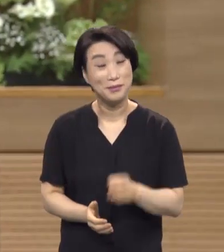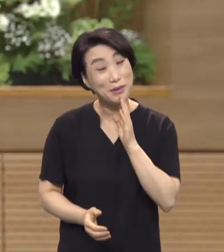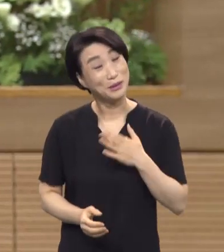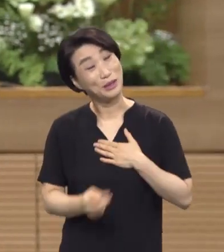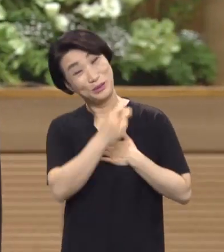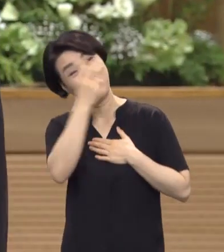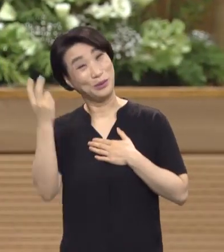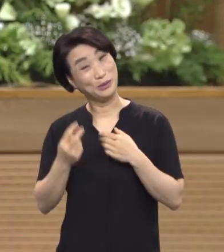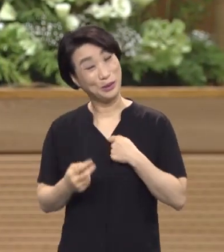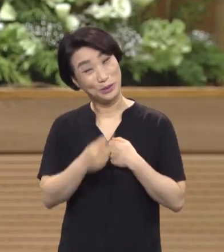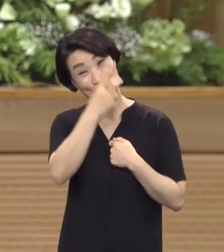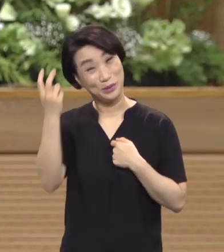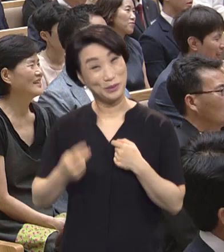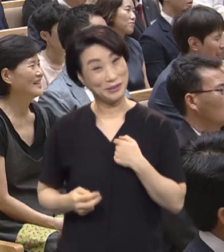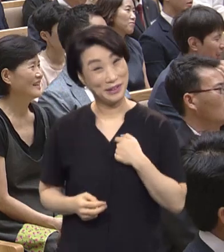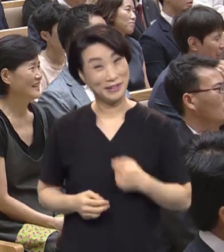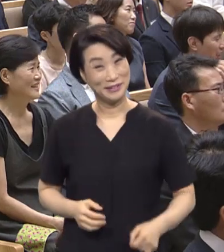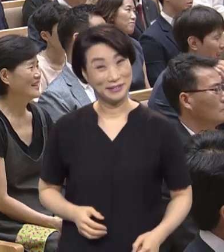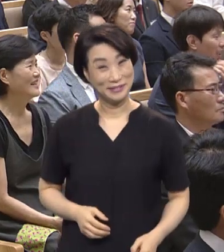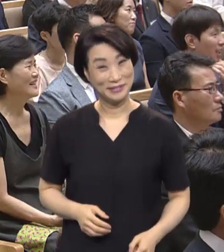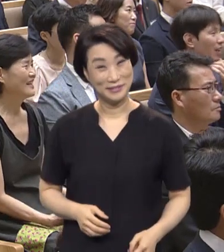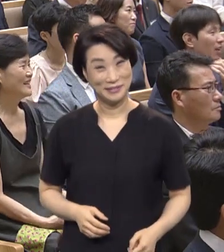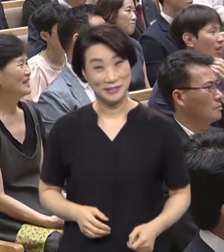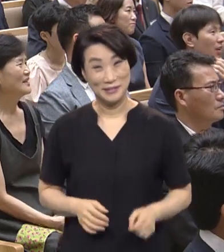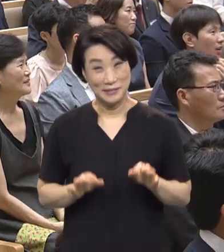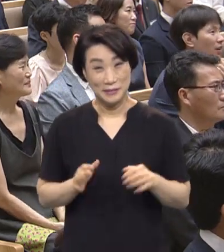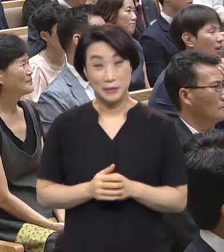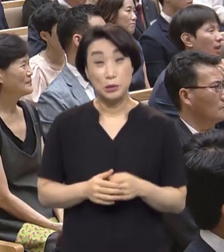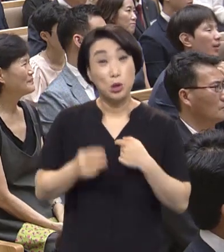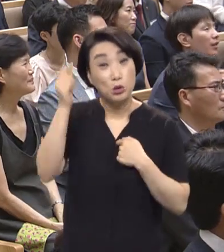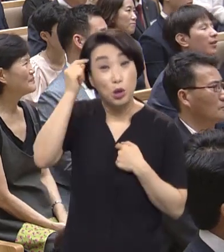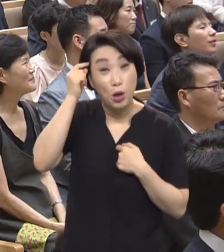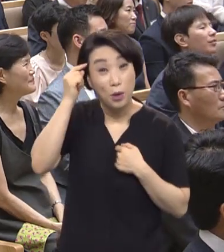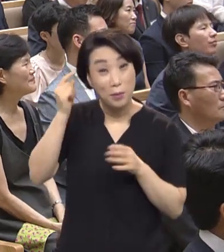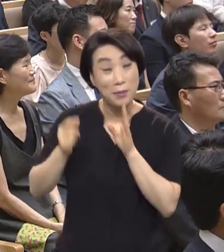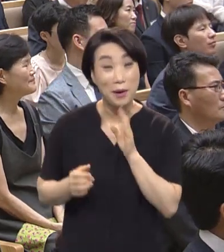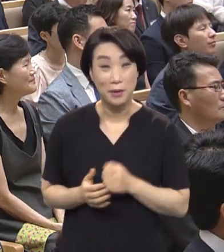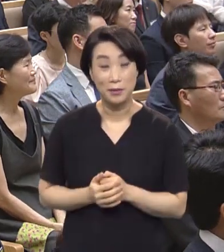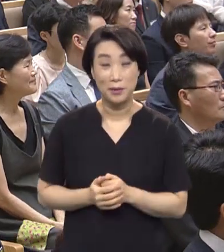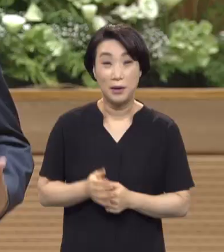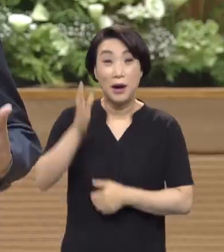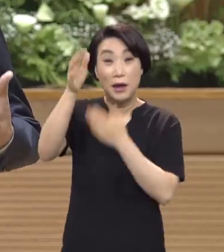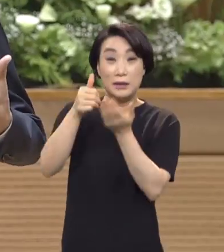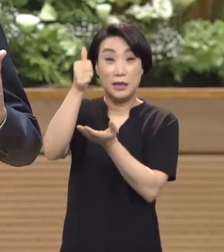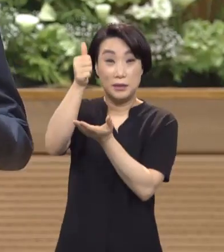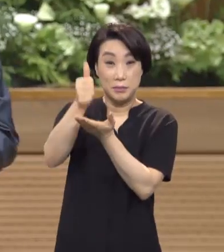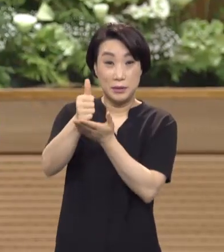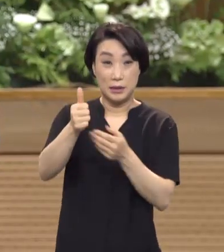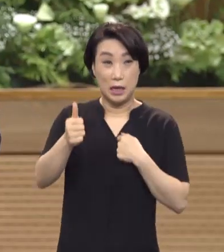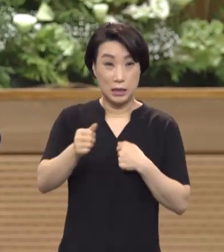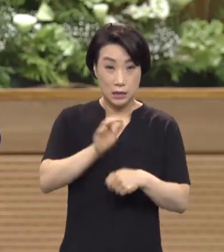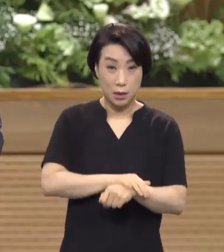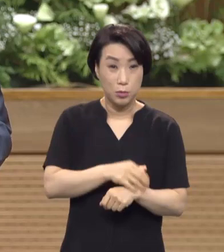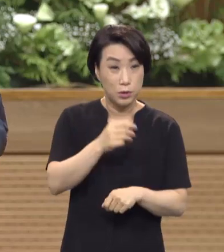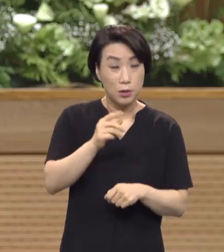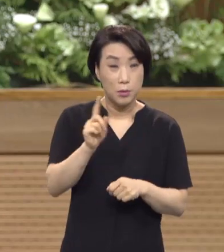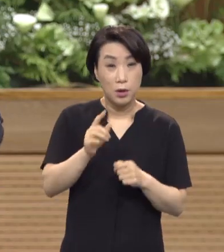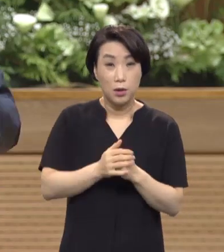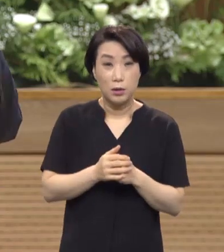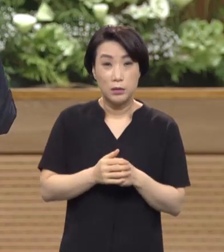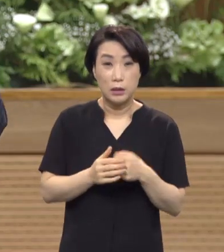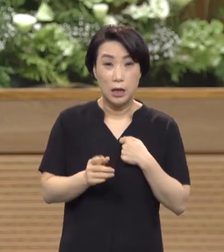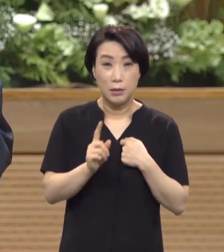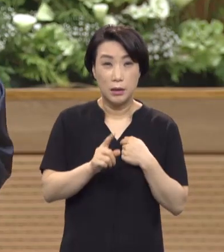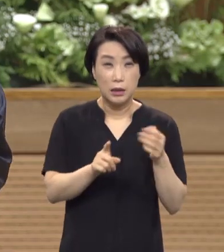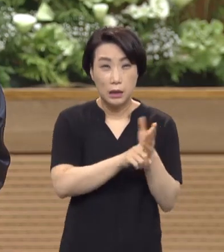똑똑했어요 제가. 그러니까 그런 면에 대해서는 그게 내 생각이 꺾었어요. 하나님이 내가 잘못 생각하면 타락할까 봐